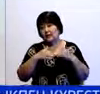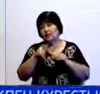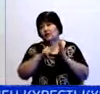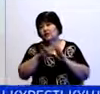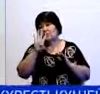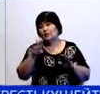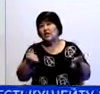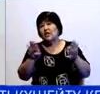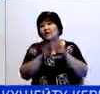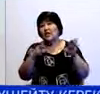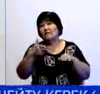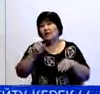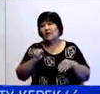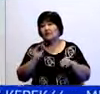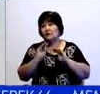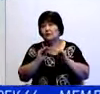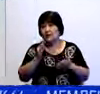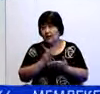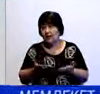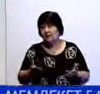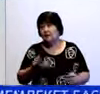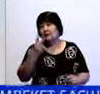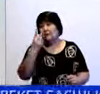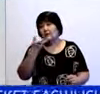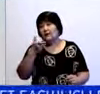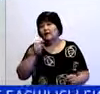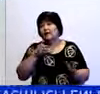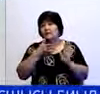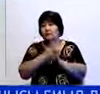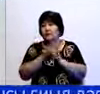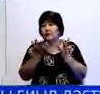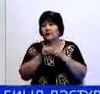74 шкафты газ тарату пункттері салынды, 2 газ шығынын есепке алу блогы салынды.